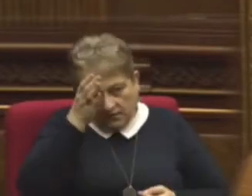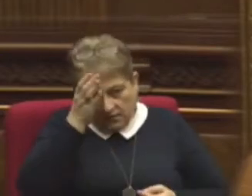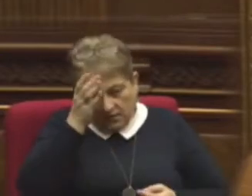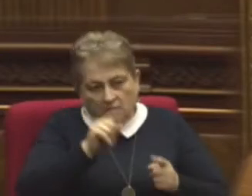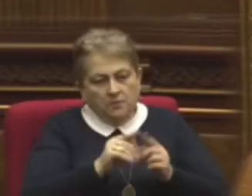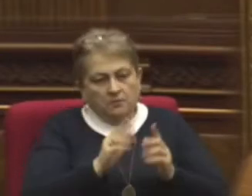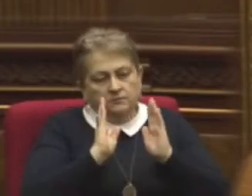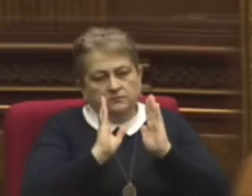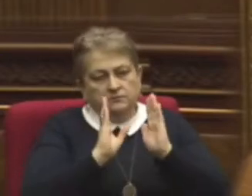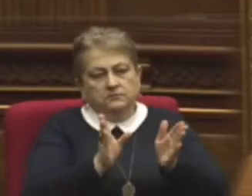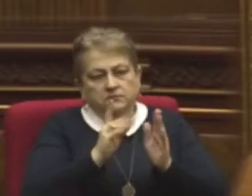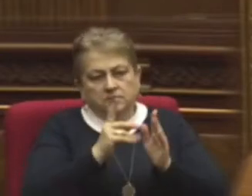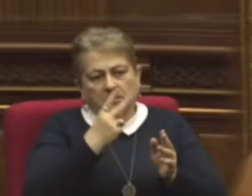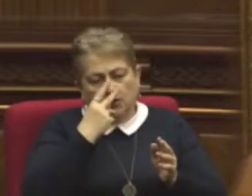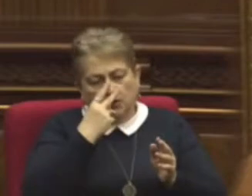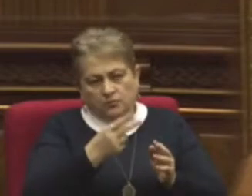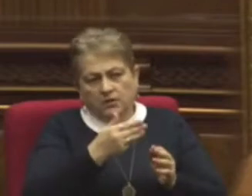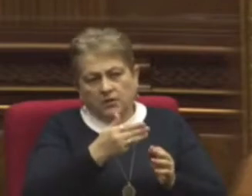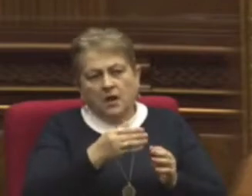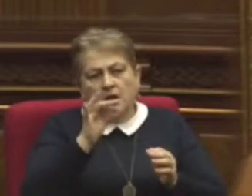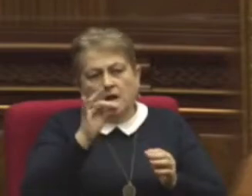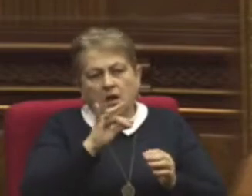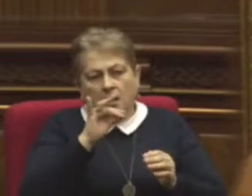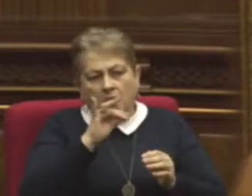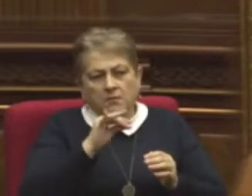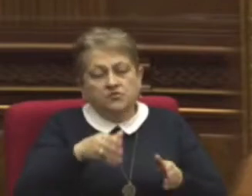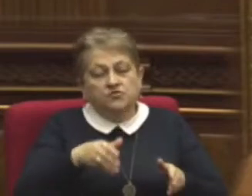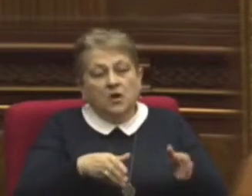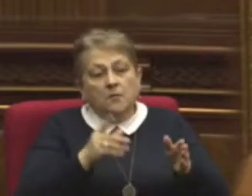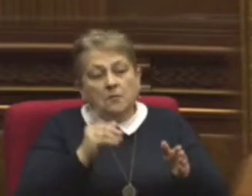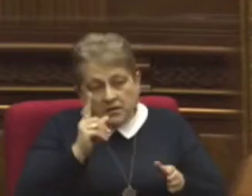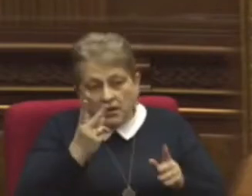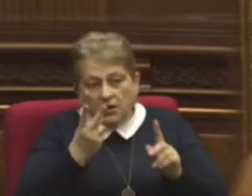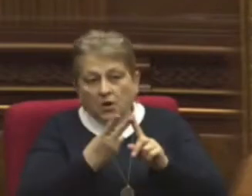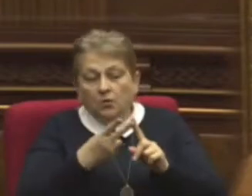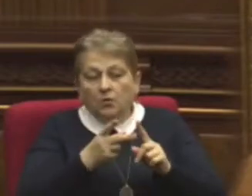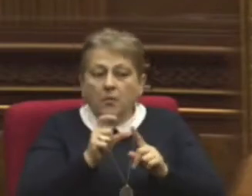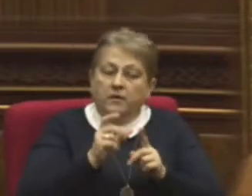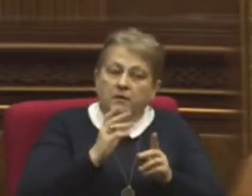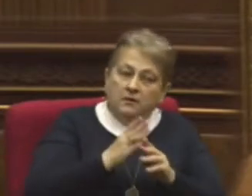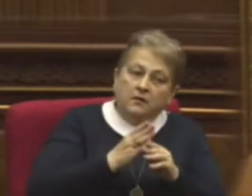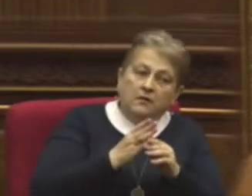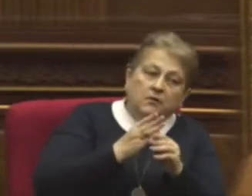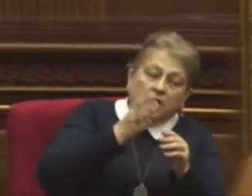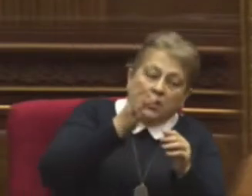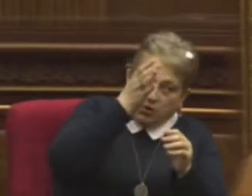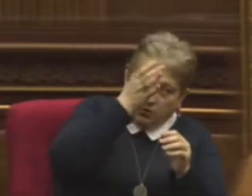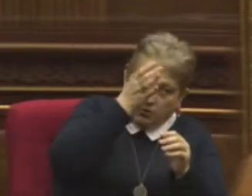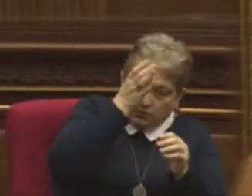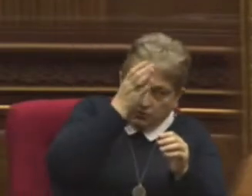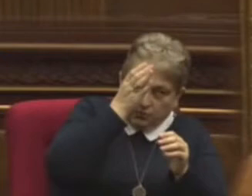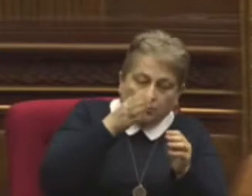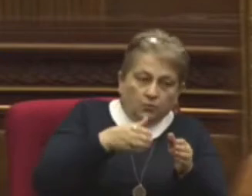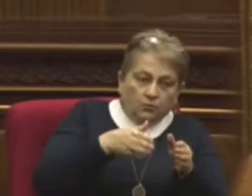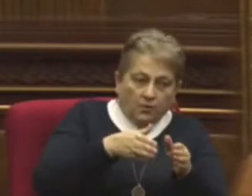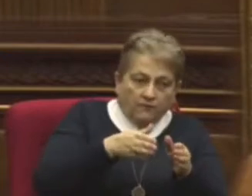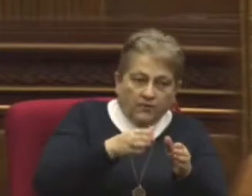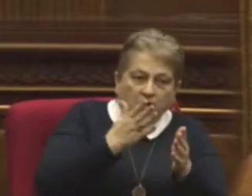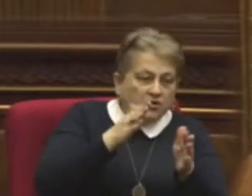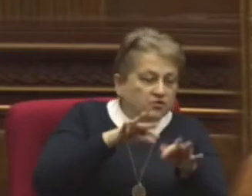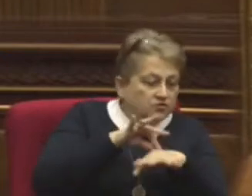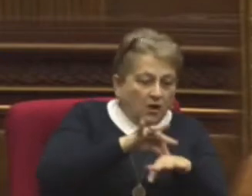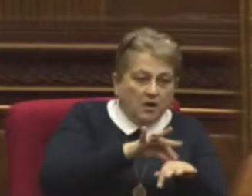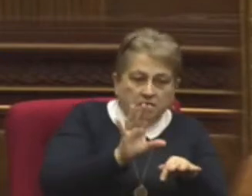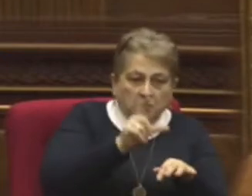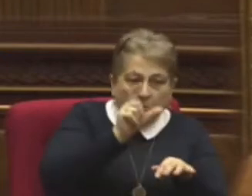շատ անմիջականորեն, եւ նա տեսնում իր համար ճանապարհ, բայց դա երկրորդ բանը կա։ Գիտության հունով, գիտության բովով